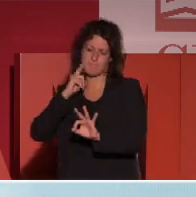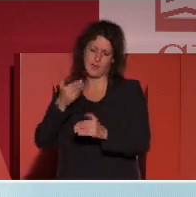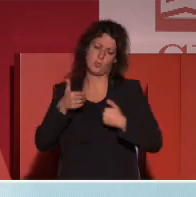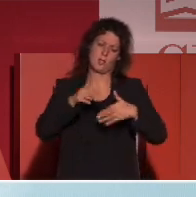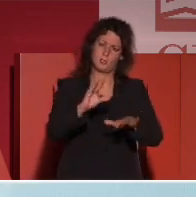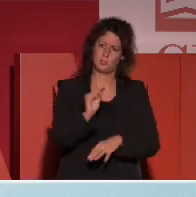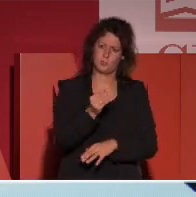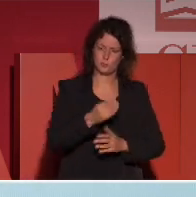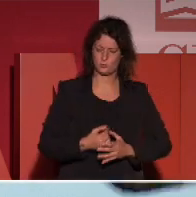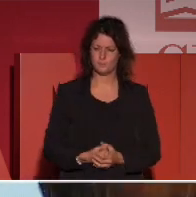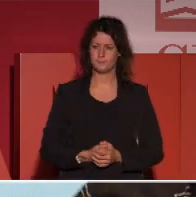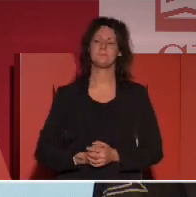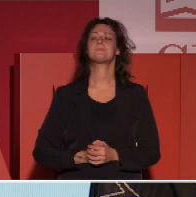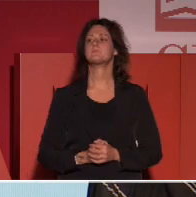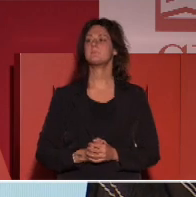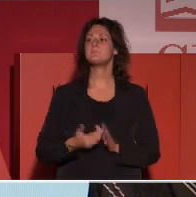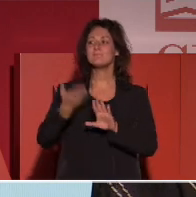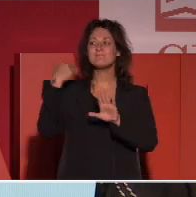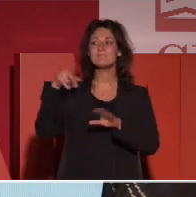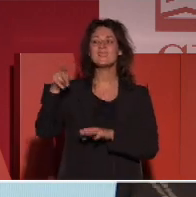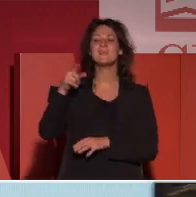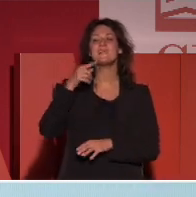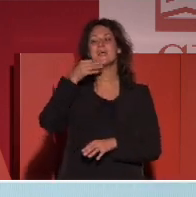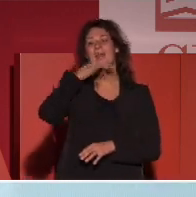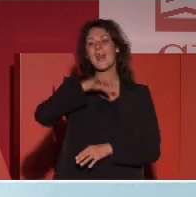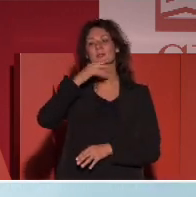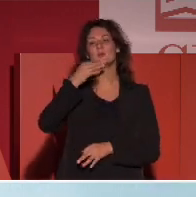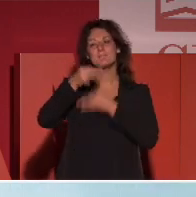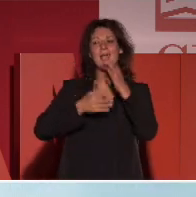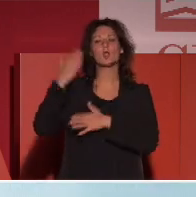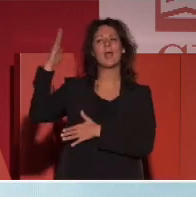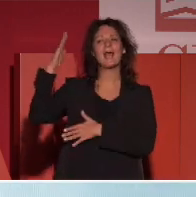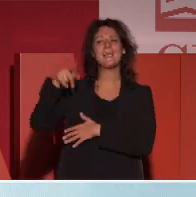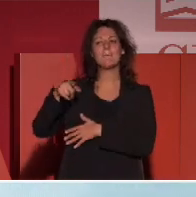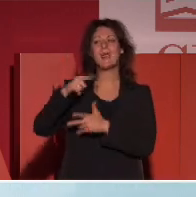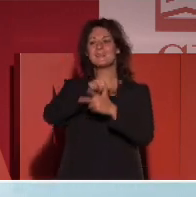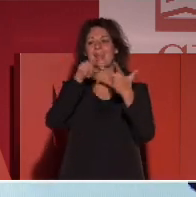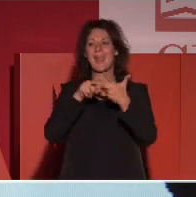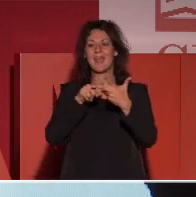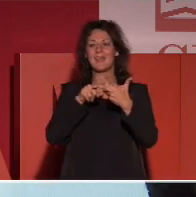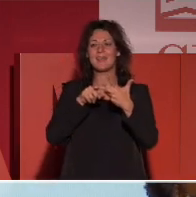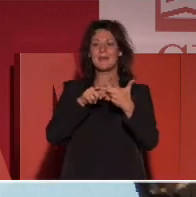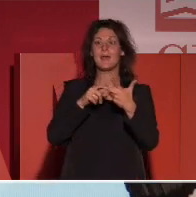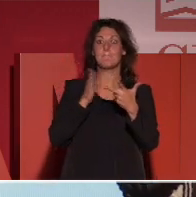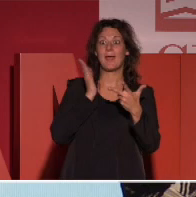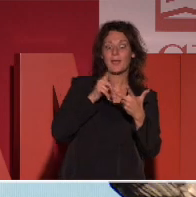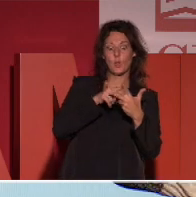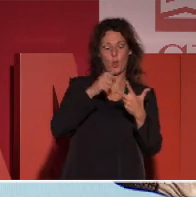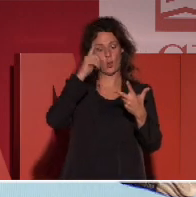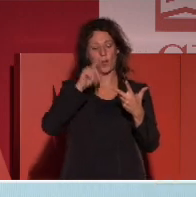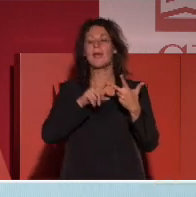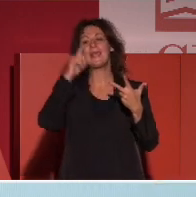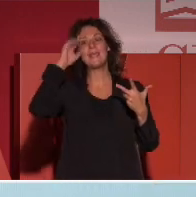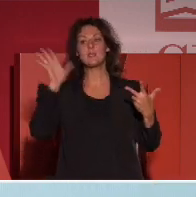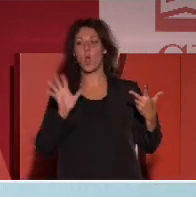così bene perché è così pericoloso che il futuro del clima del paese sia considerato ignoto quando ha parlato del fatto che ignoto vuol dire che non sappiamo se l'uomo sapiens